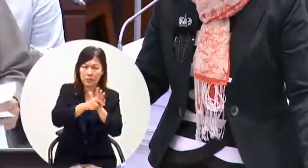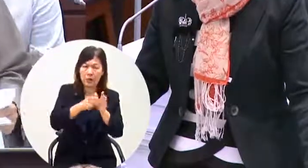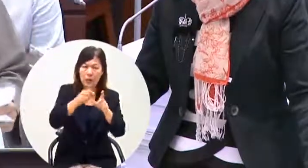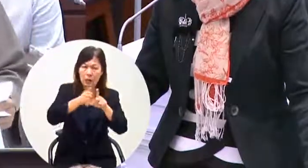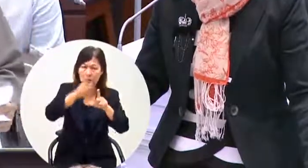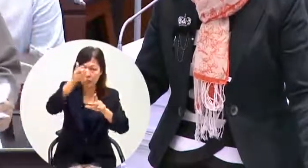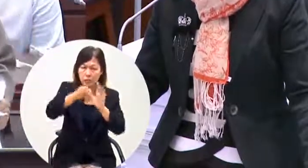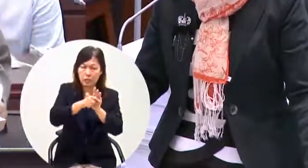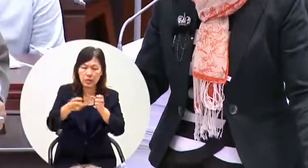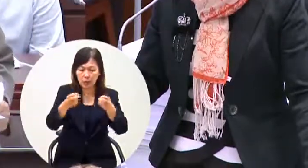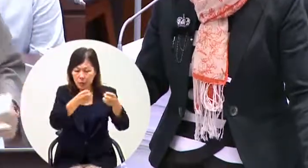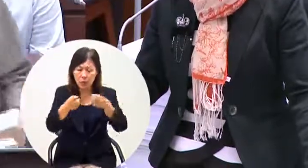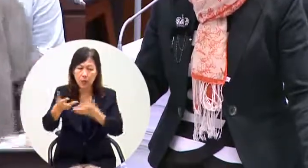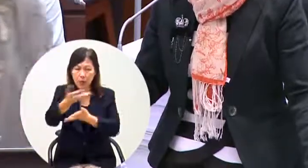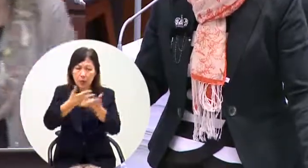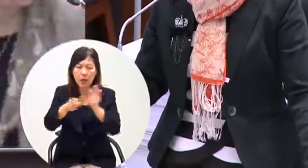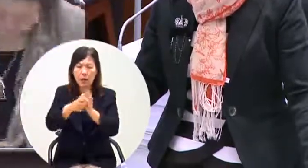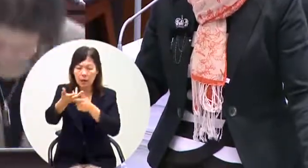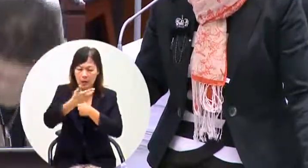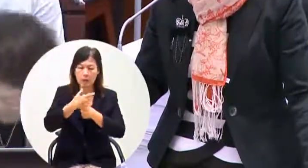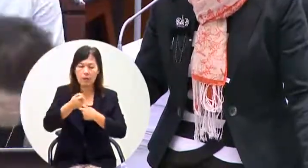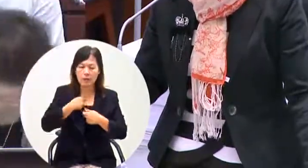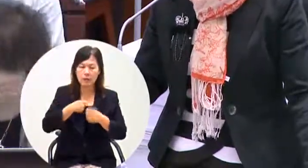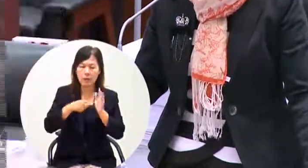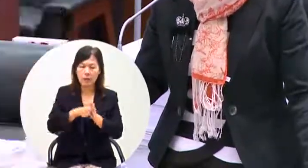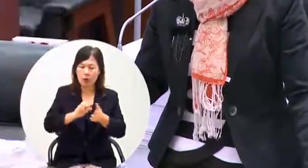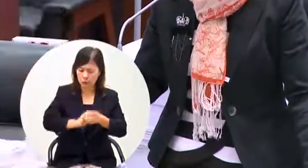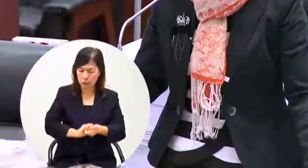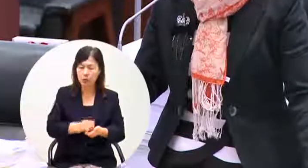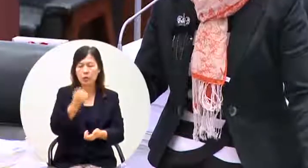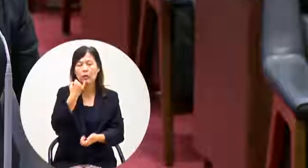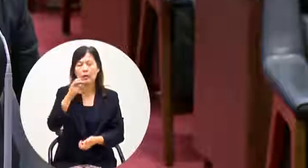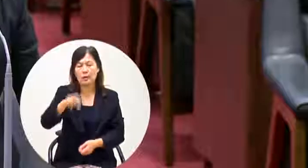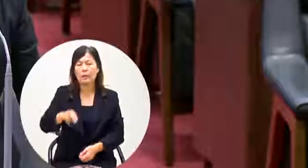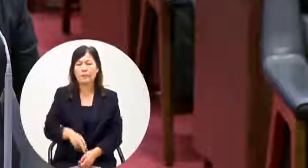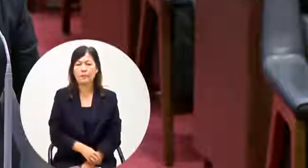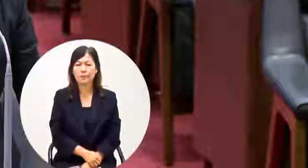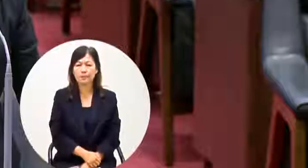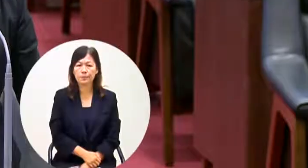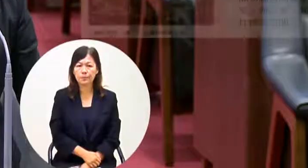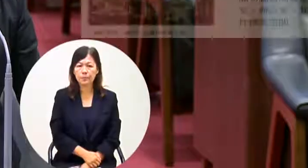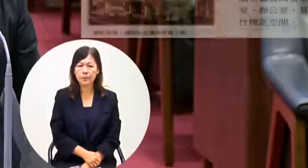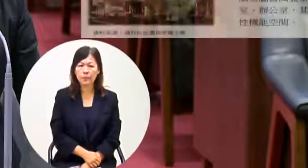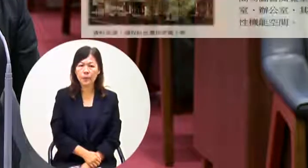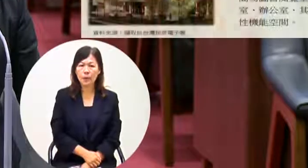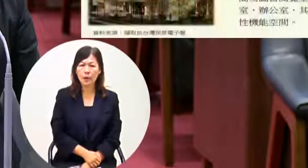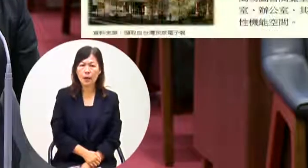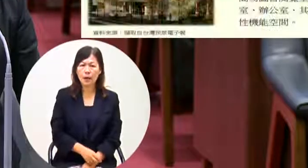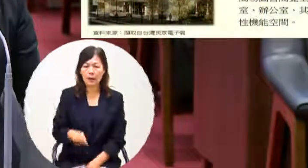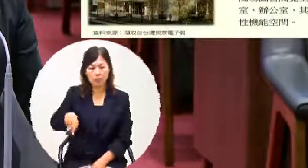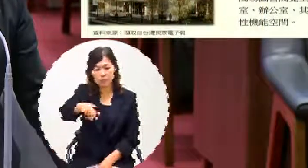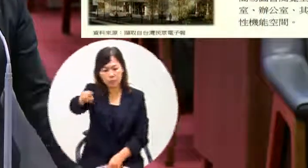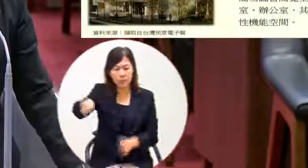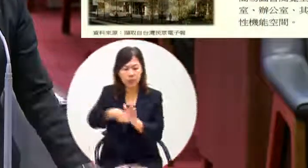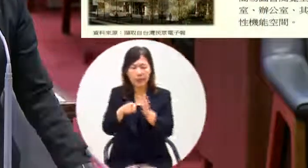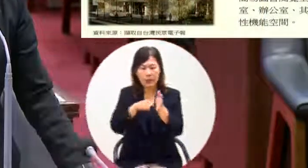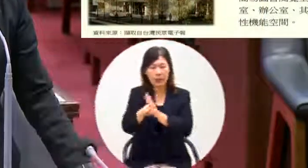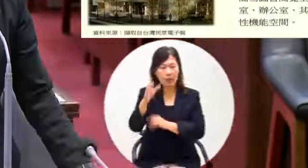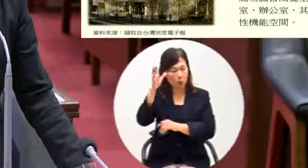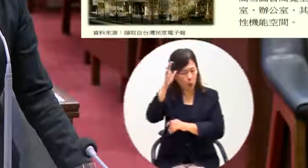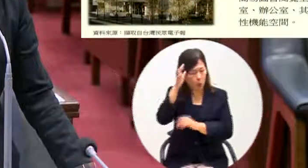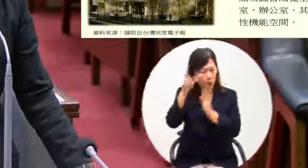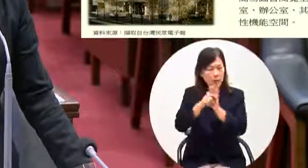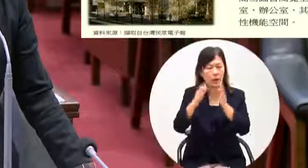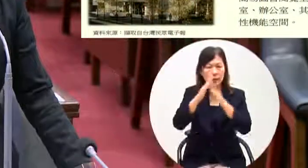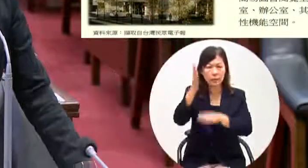解，那我再做一个决定。 好， 谢谢， 谢谢市长。那我们八卦里的里民哈，期待我们的市政府能够有所作为，有所进